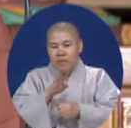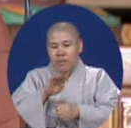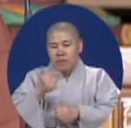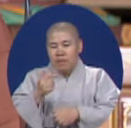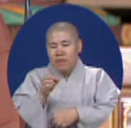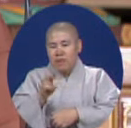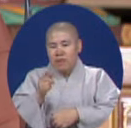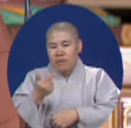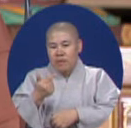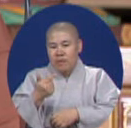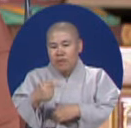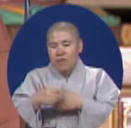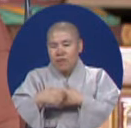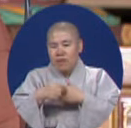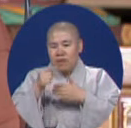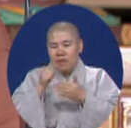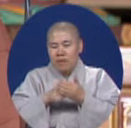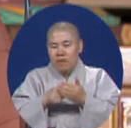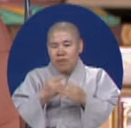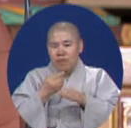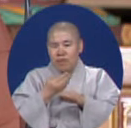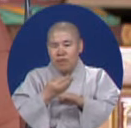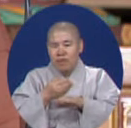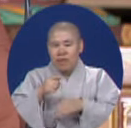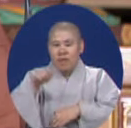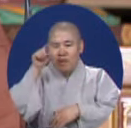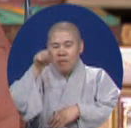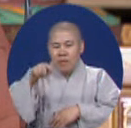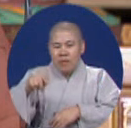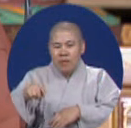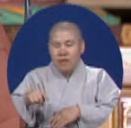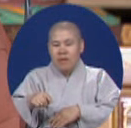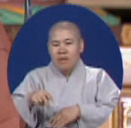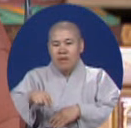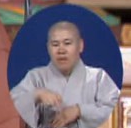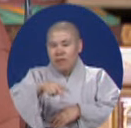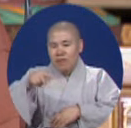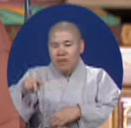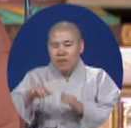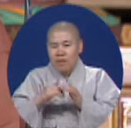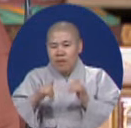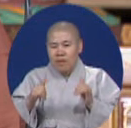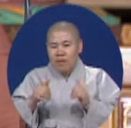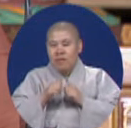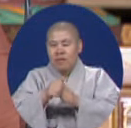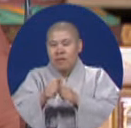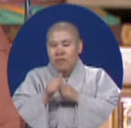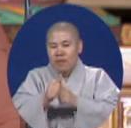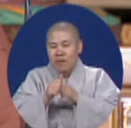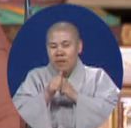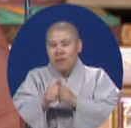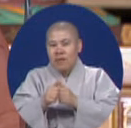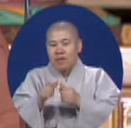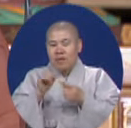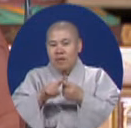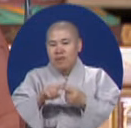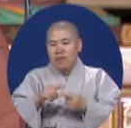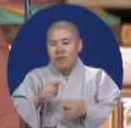그래요. 저 밖에 나그네처럼 쫓아다니는 이걸 자기 마음으로 안다